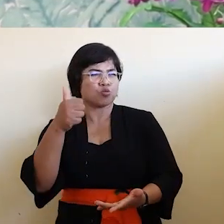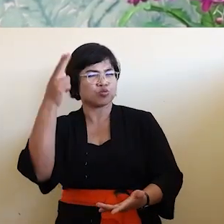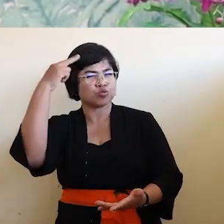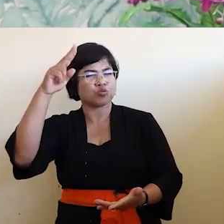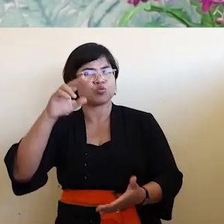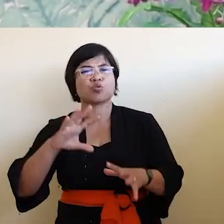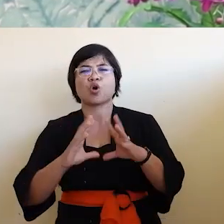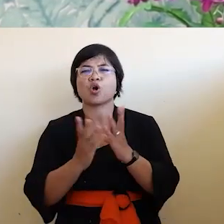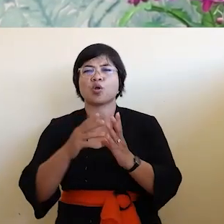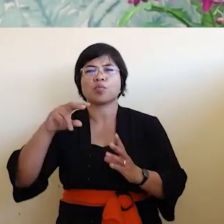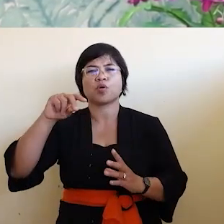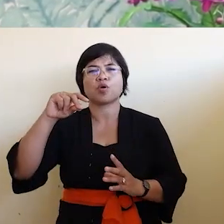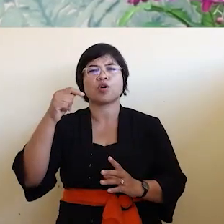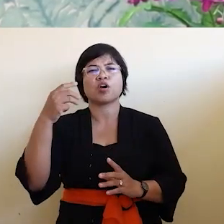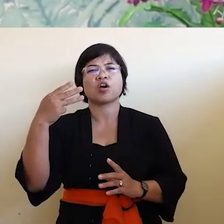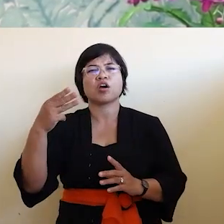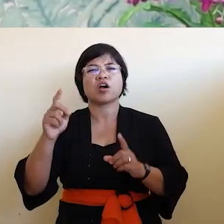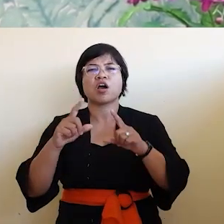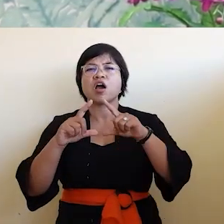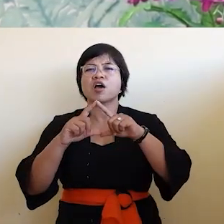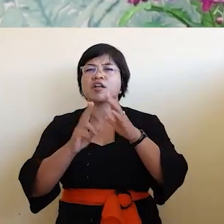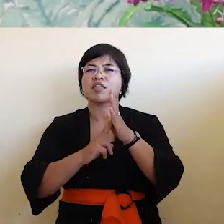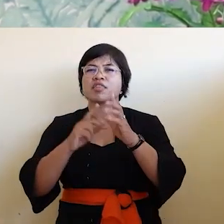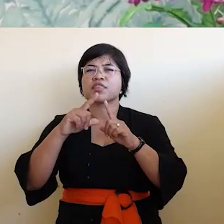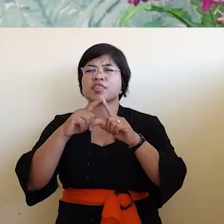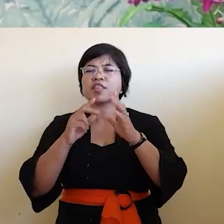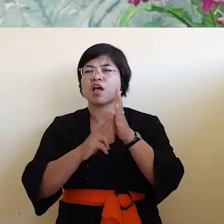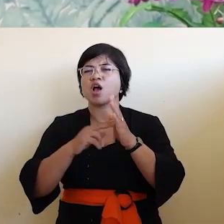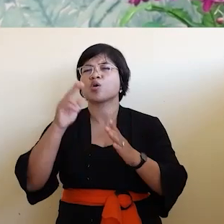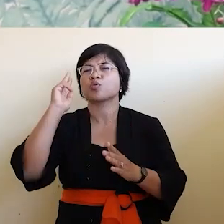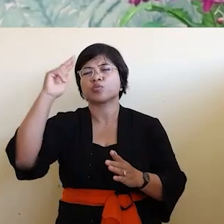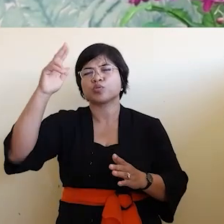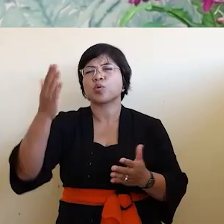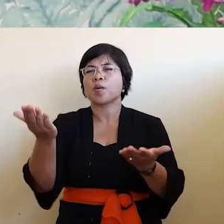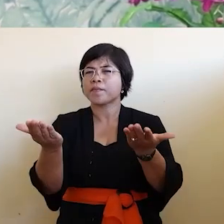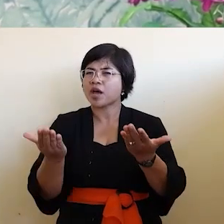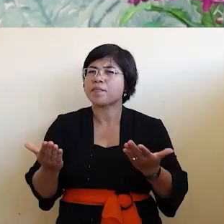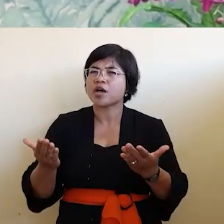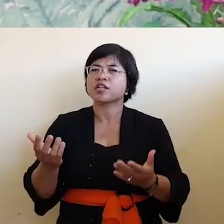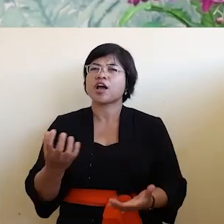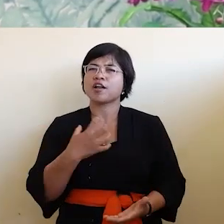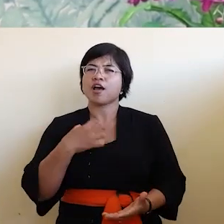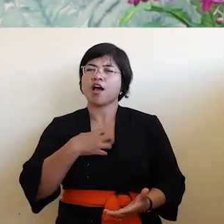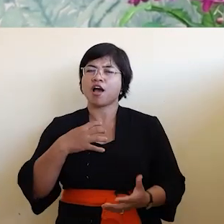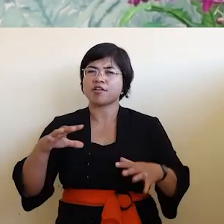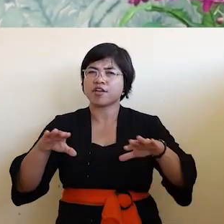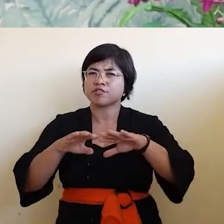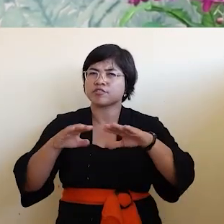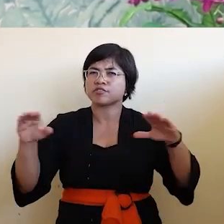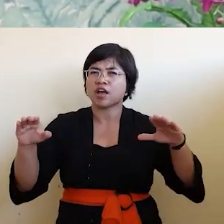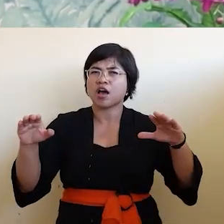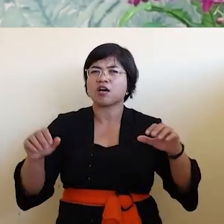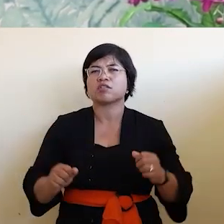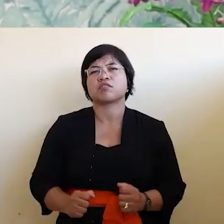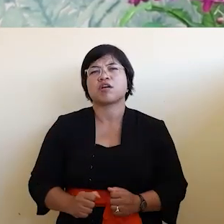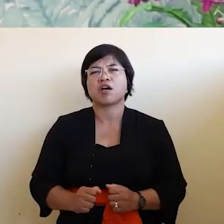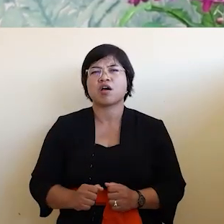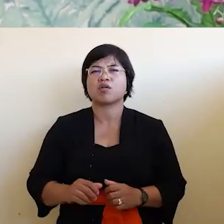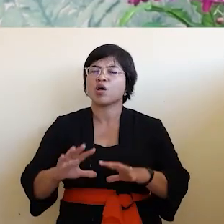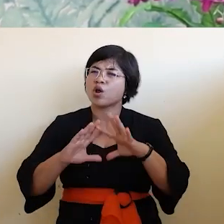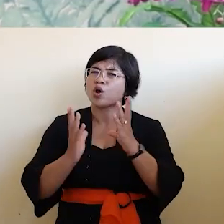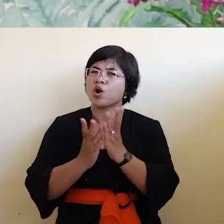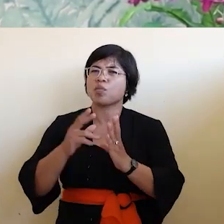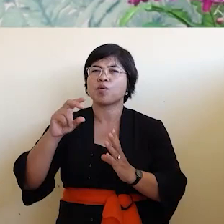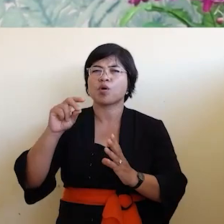kebijakan kami untuk menjamin dan melindungi hak kelompok rentan dalam mendapatkan kesempatan pelayanan yang setara. Dengan